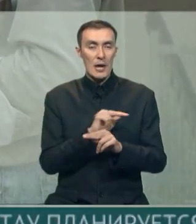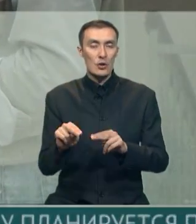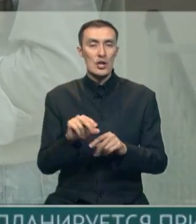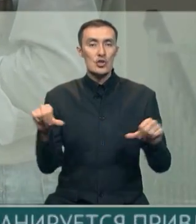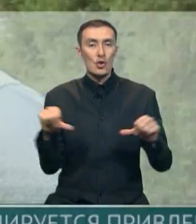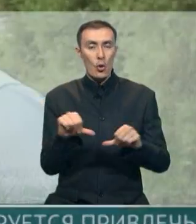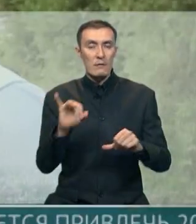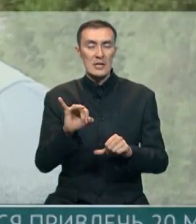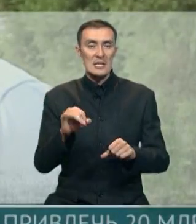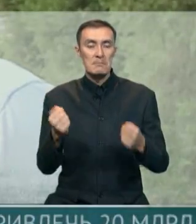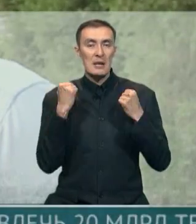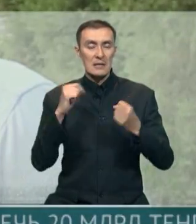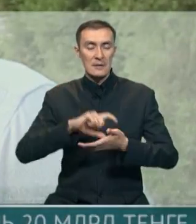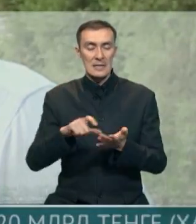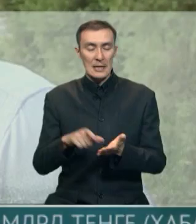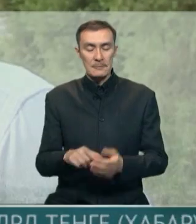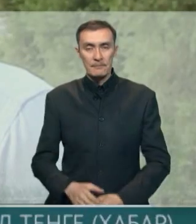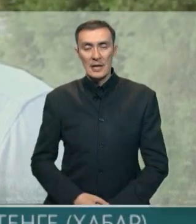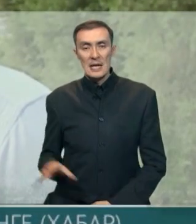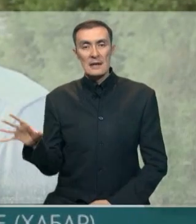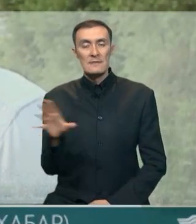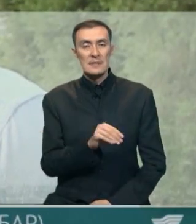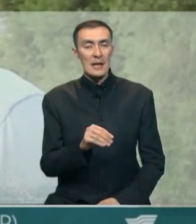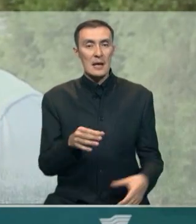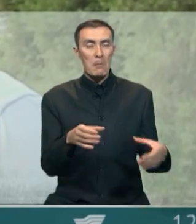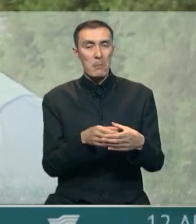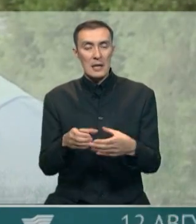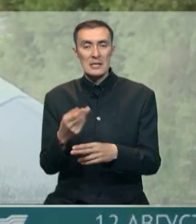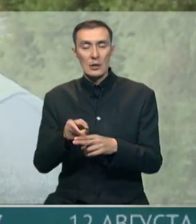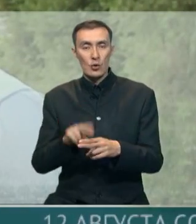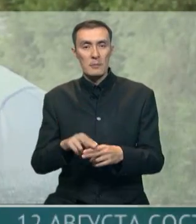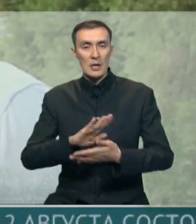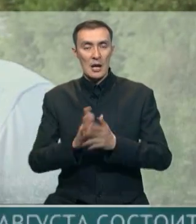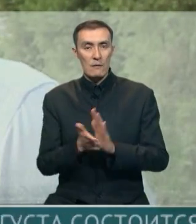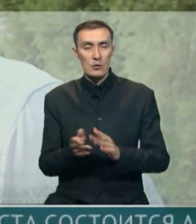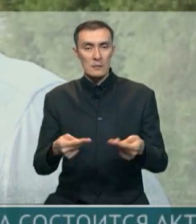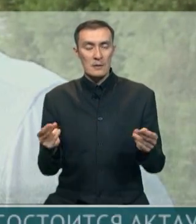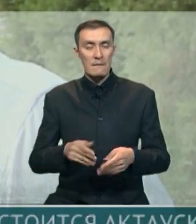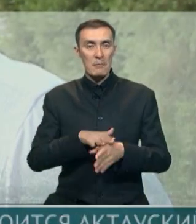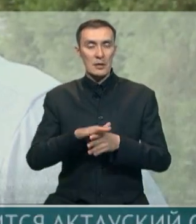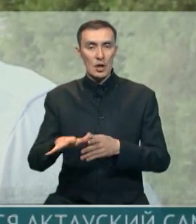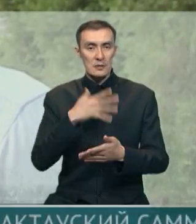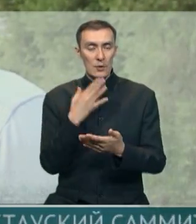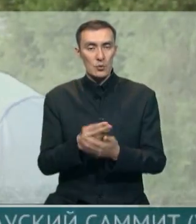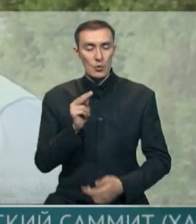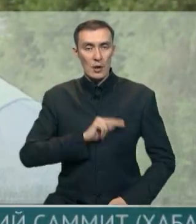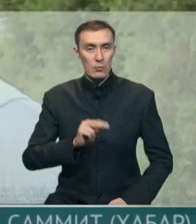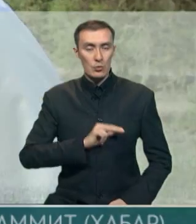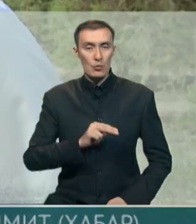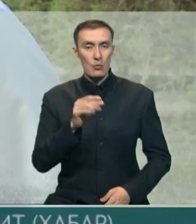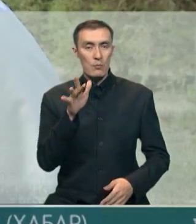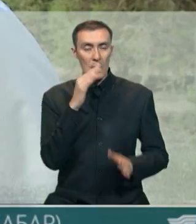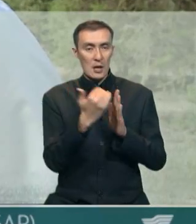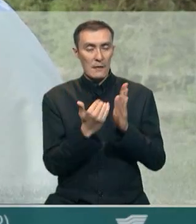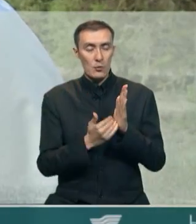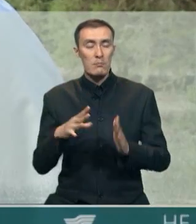залы. Все подрядчики, с которыми заключены договорные отношения, выполняют свои работы по графику.